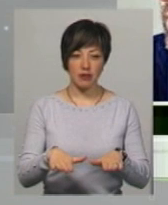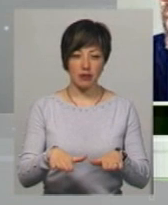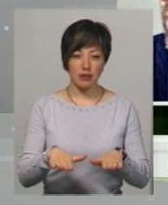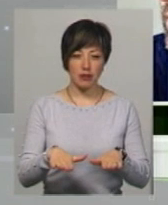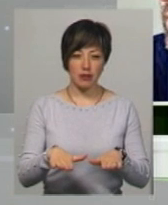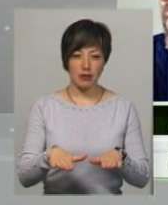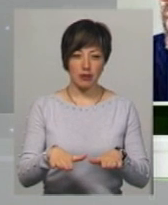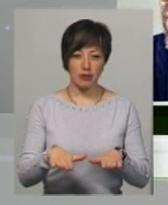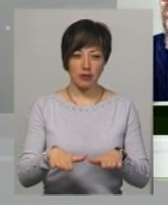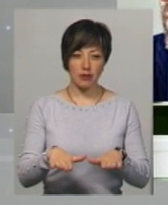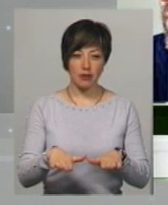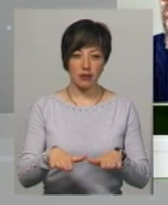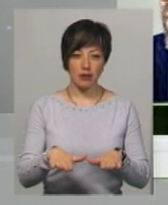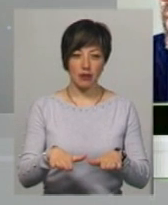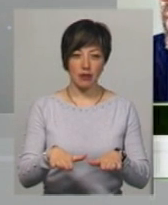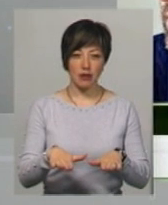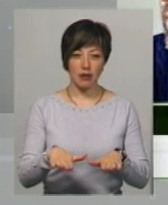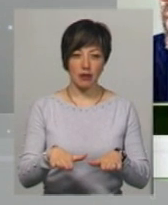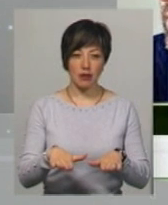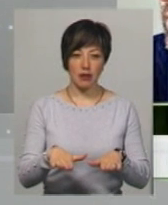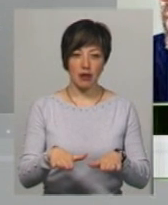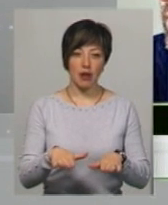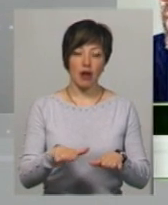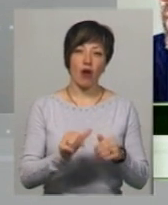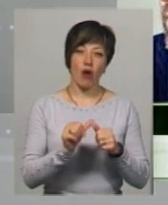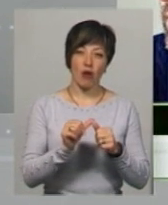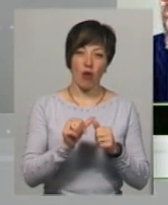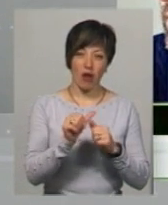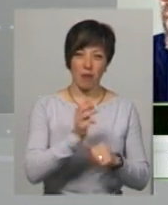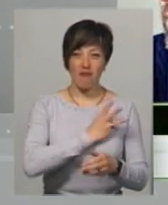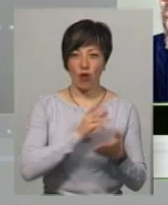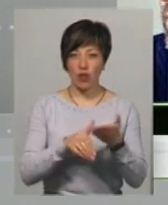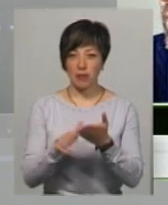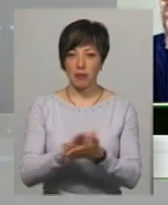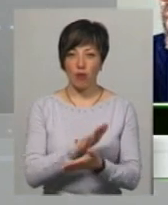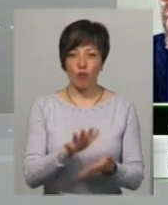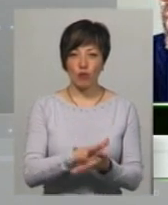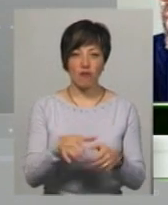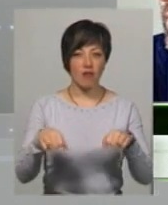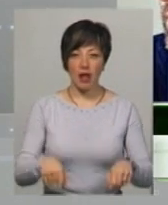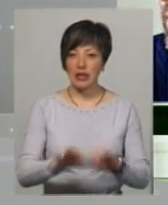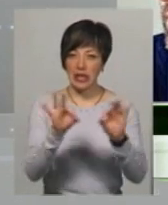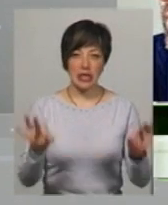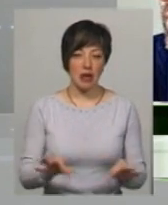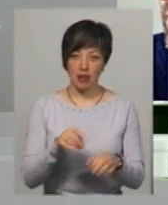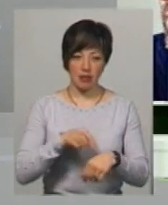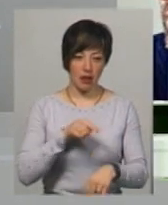які час від часу хоча б там прибирають якийсь мусор, місцева влада ніяк не